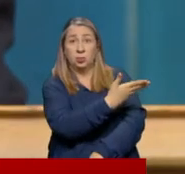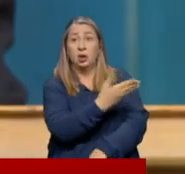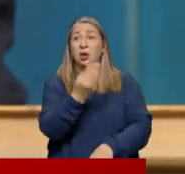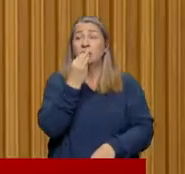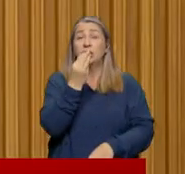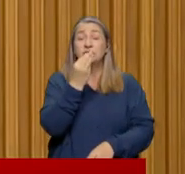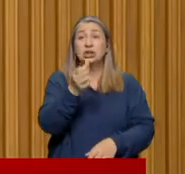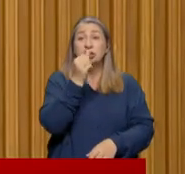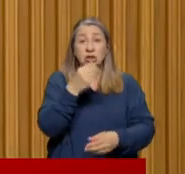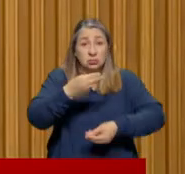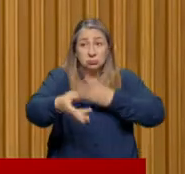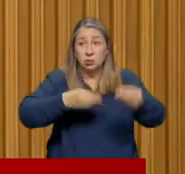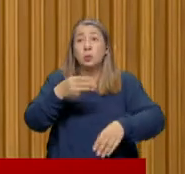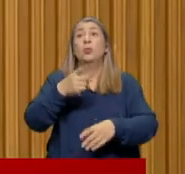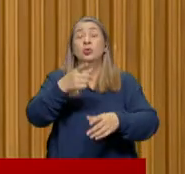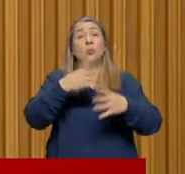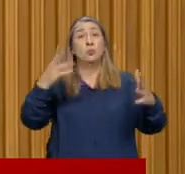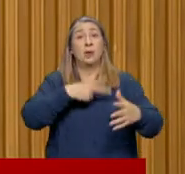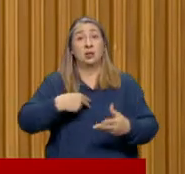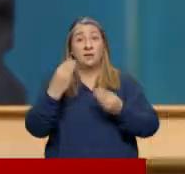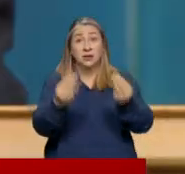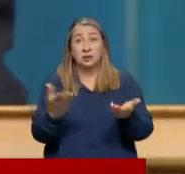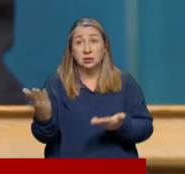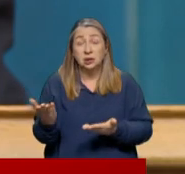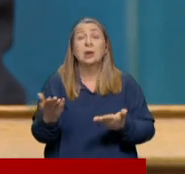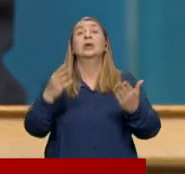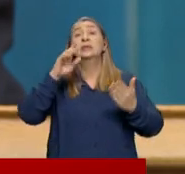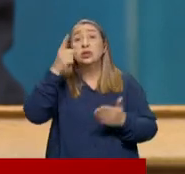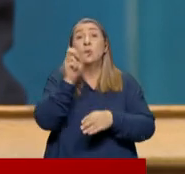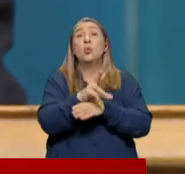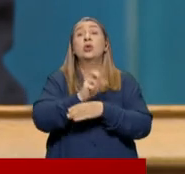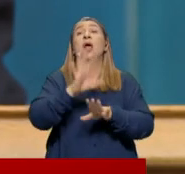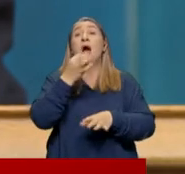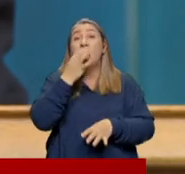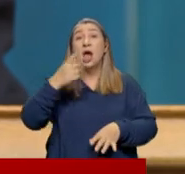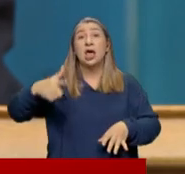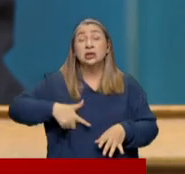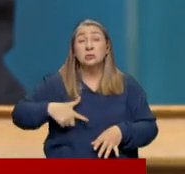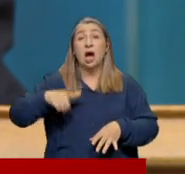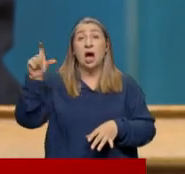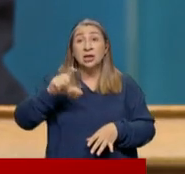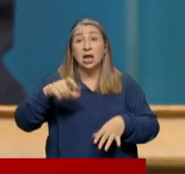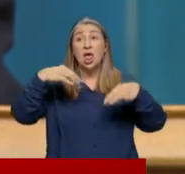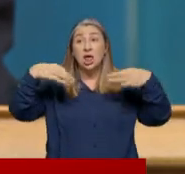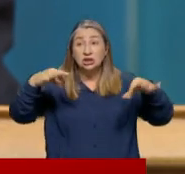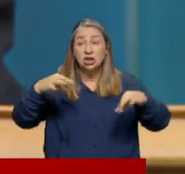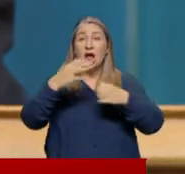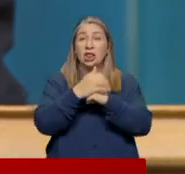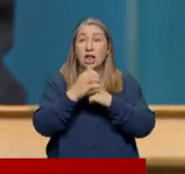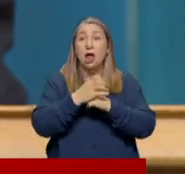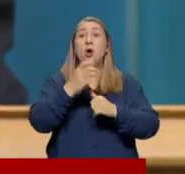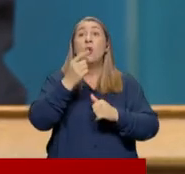yiyecek içecek sağlandı bunu da Büyükşehir Belediyesi yaptığı sadece Muğla değil Ankara İzmir Aydın Eskişehir